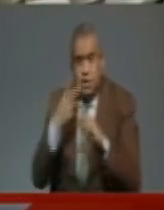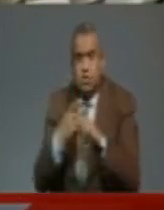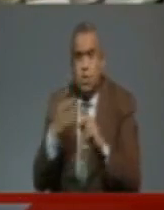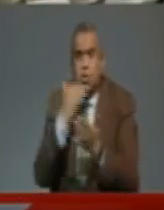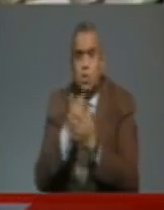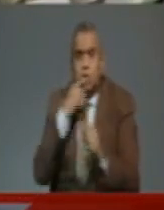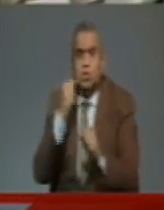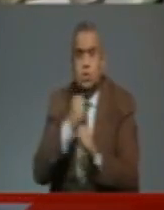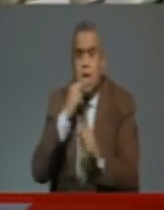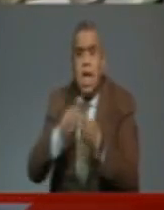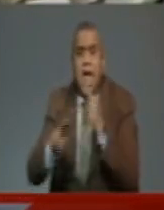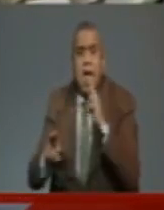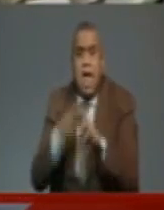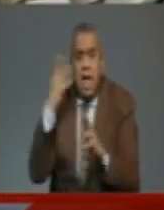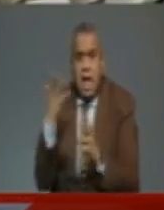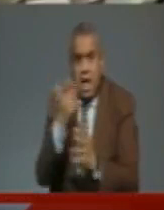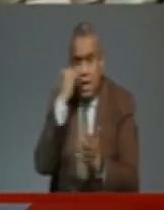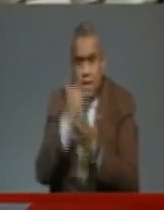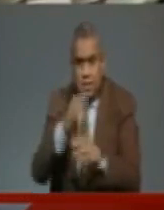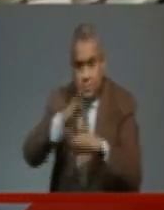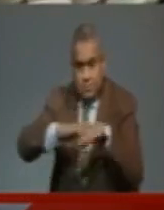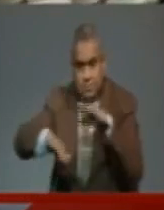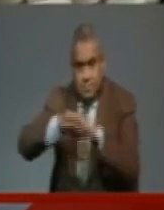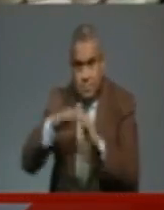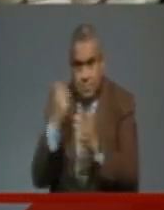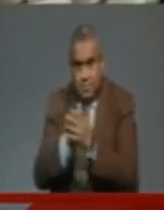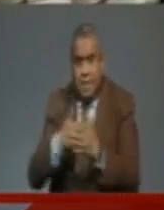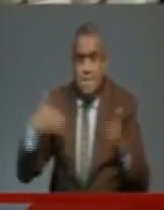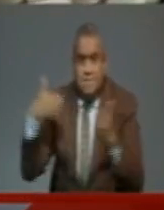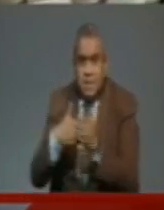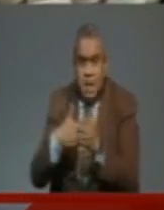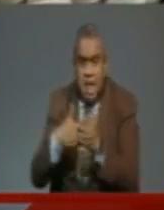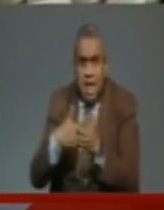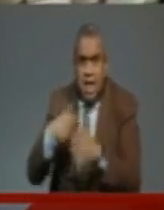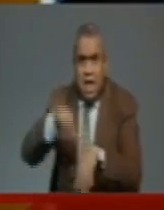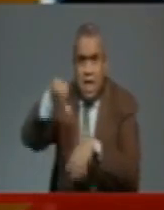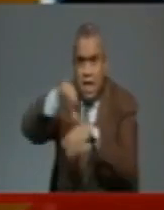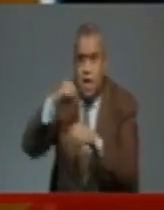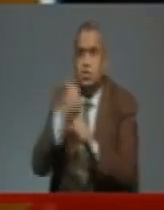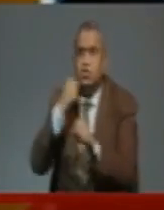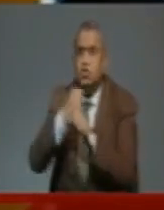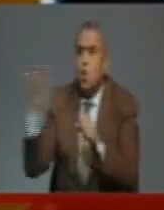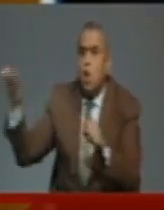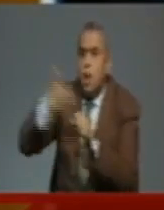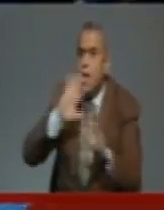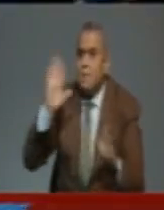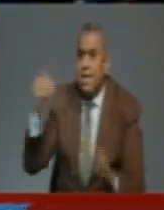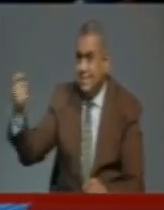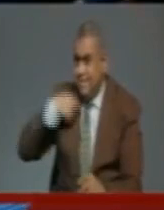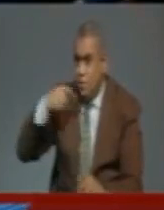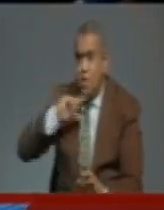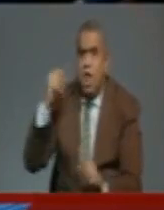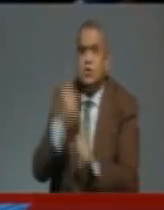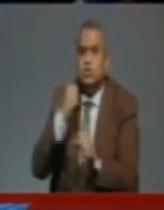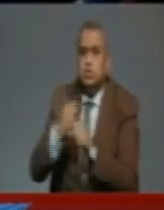الناس احنا هنعمل حاجتنا ونطرحها تيجي تشغلها، صح كده؟ تمام يا فندم. وندي الفرصه